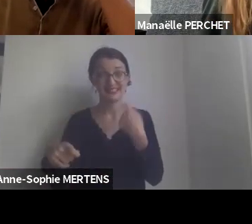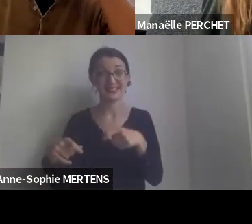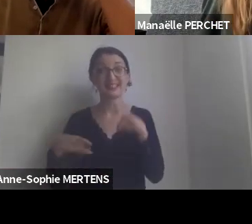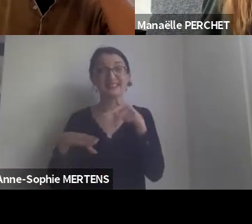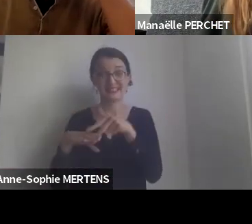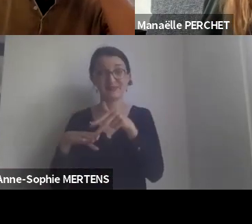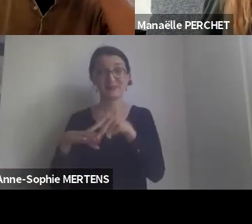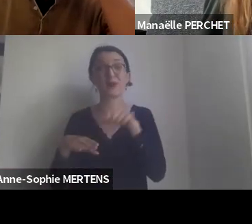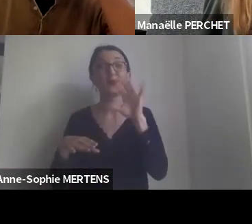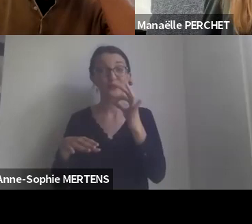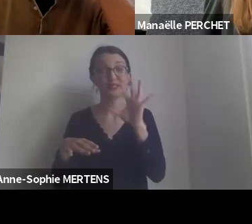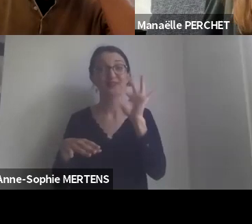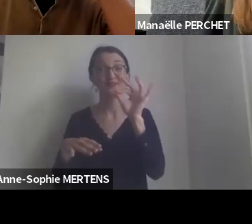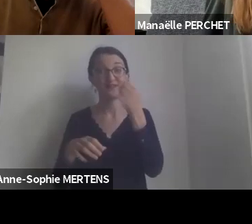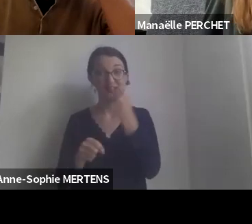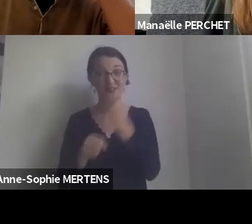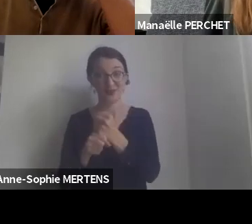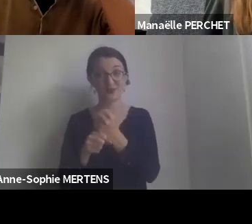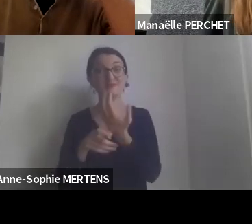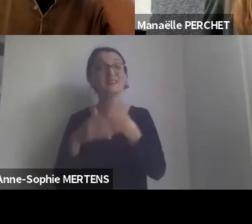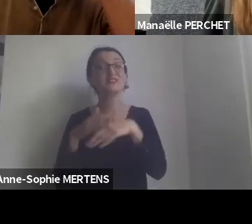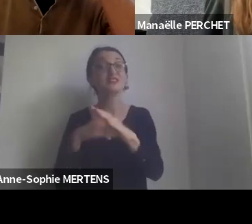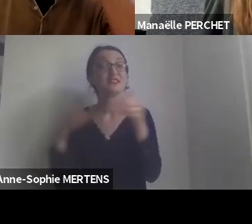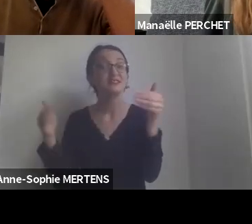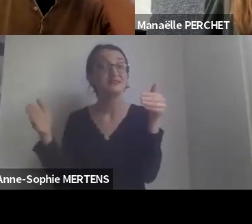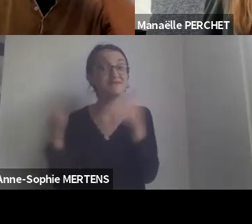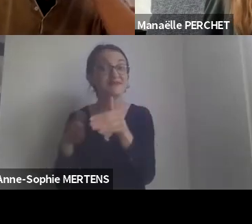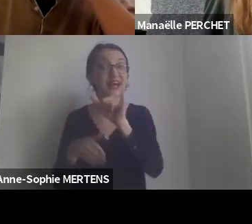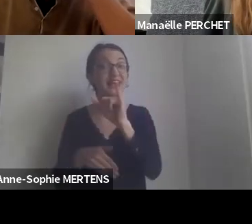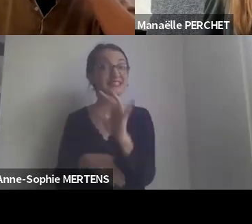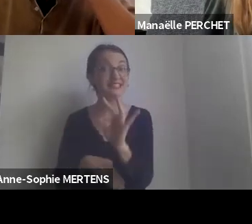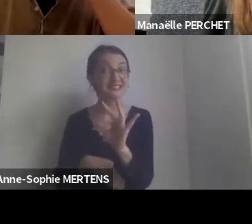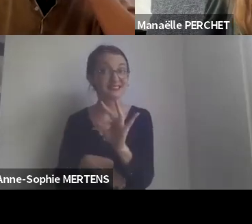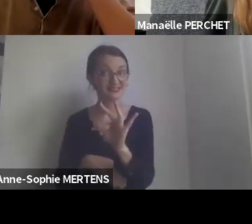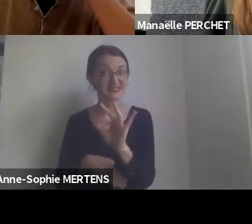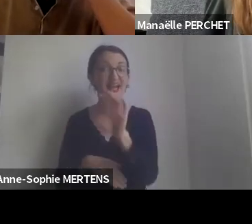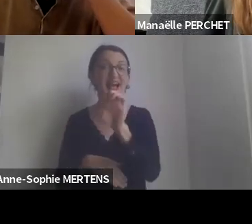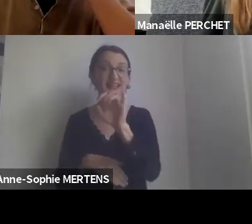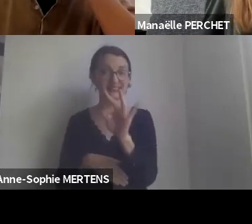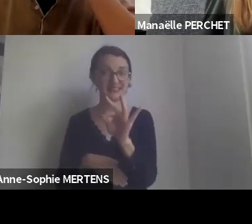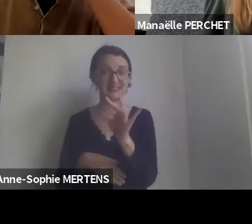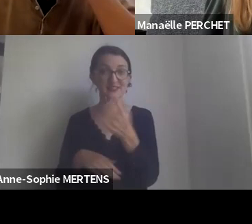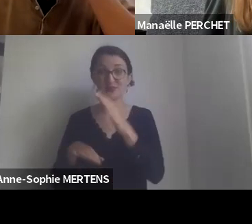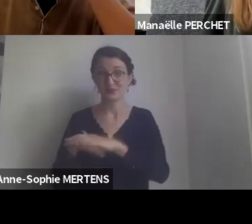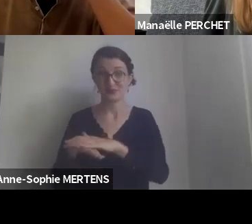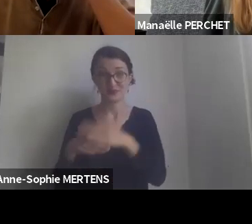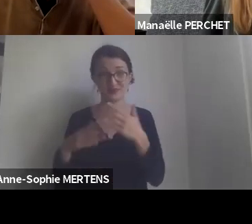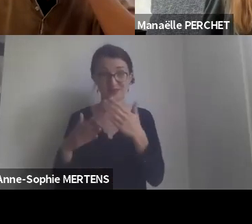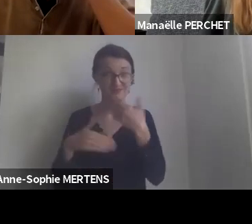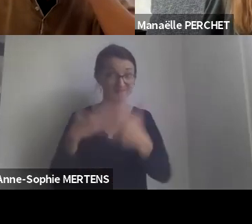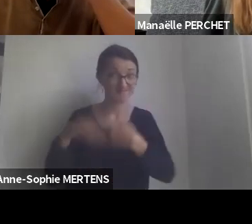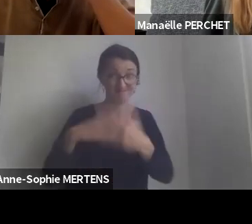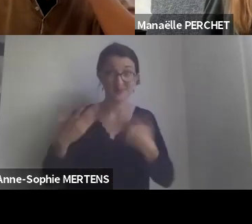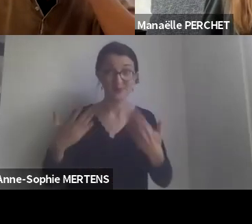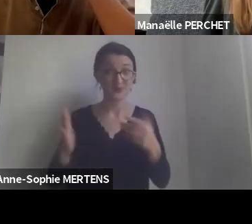encore aujourd'hui, en 2020, beaucoup d'entreprises ne sont pas agiles. Elles font peut-être un peu d'agile, mais elles ne